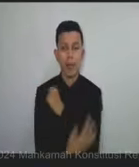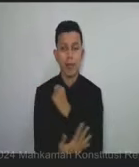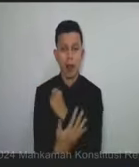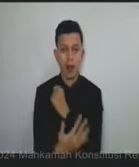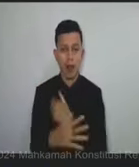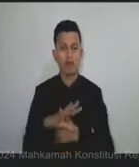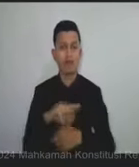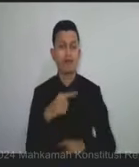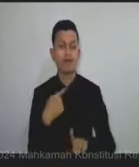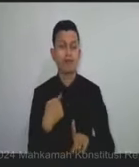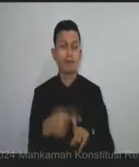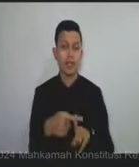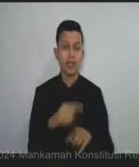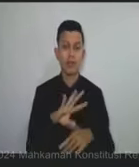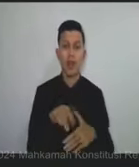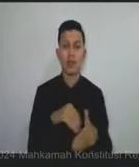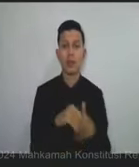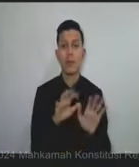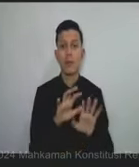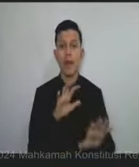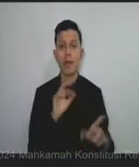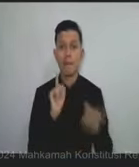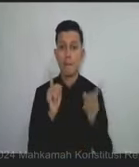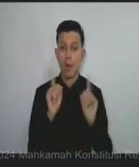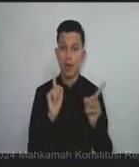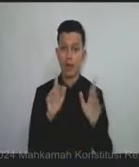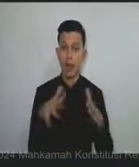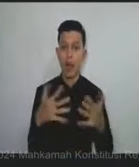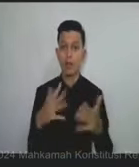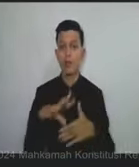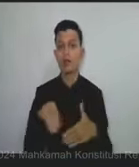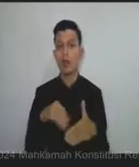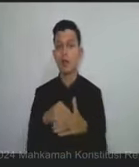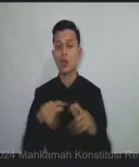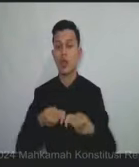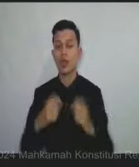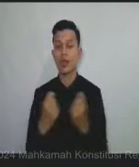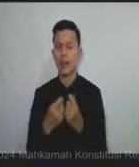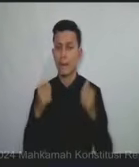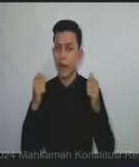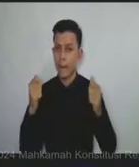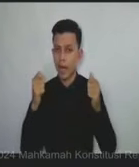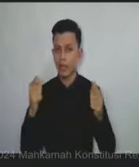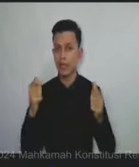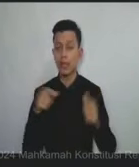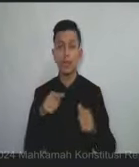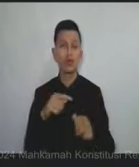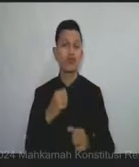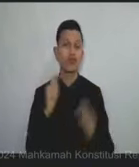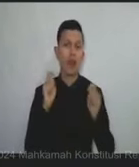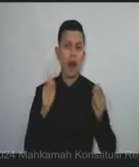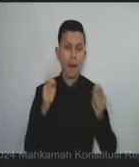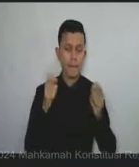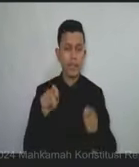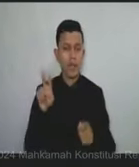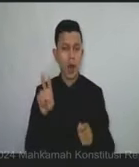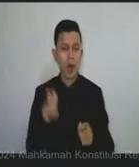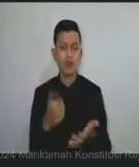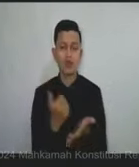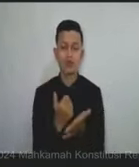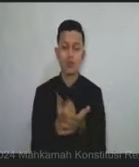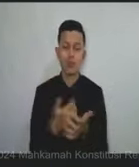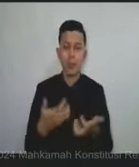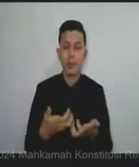politik ataupun sebagai tim kampanye dalam melaksanakan kampanye yaitu itu pelaksanaan kampanye harus dilaksanakan terpisah